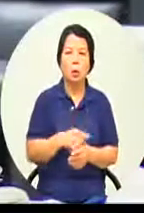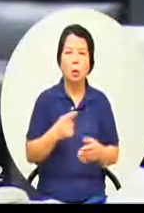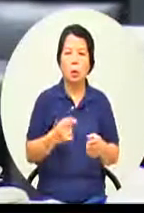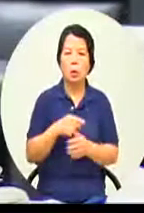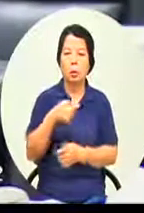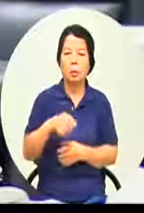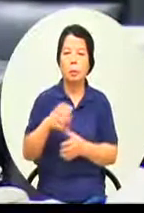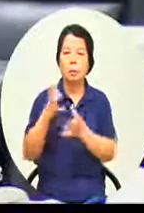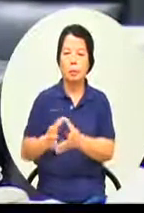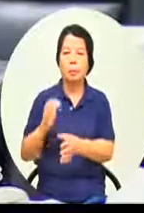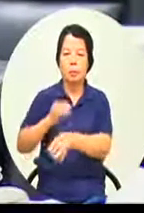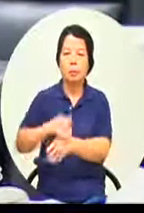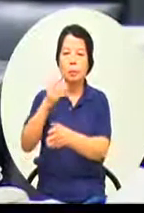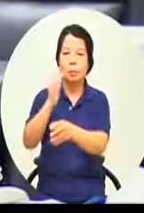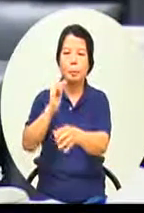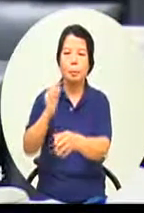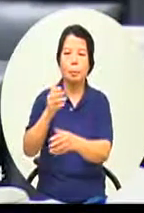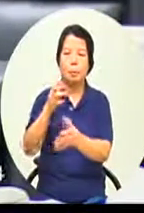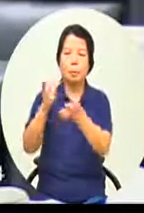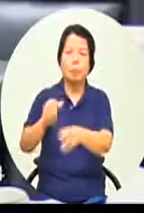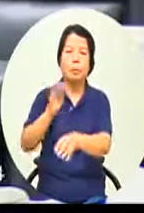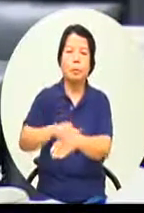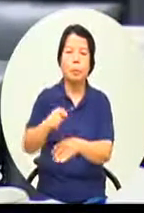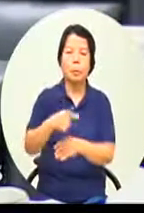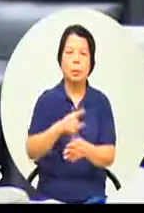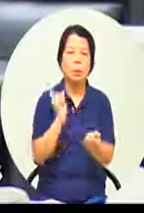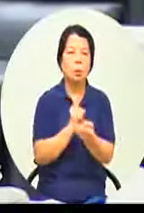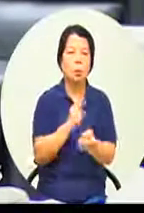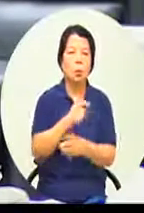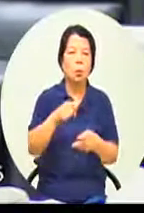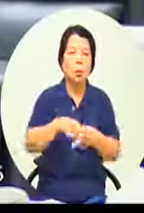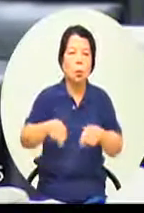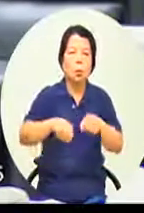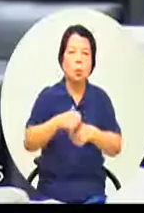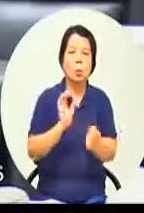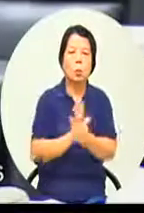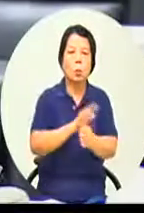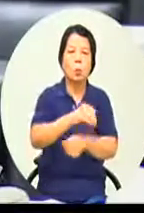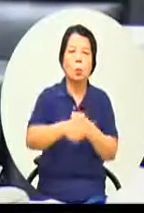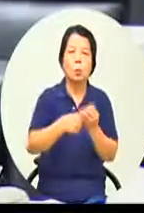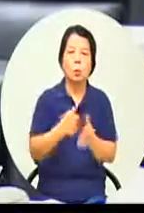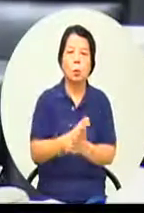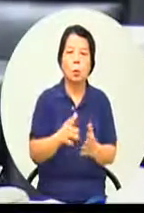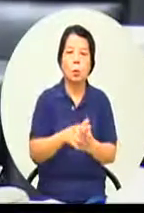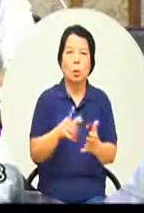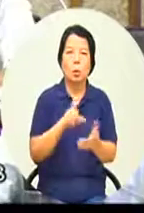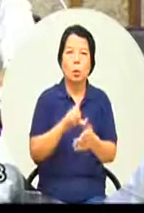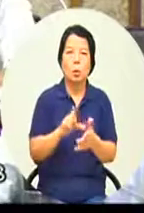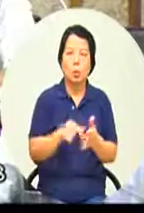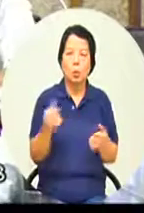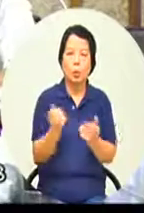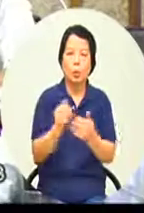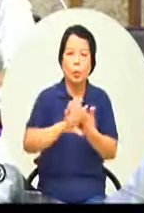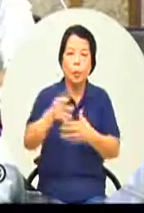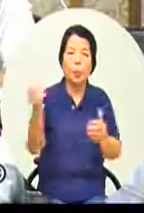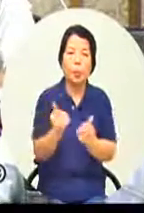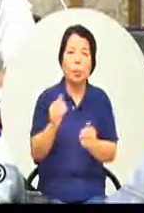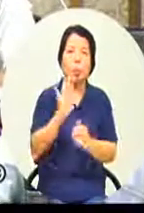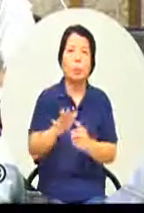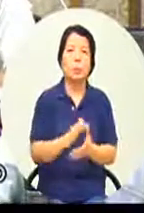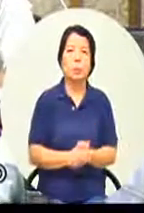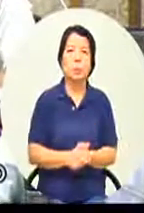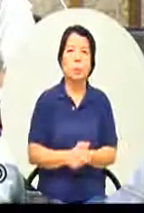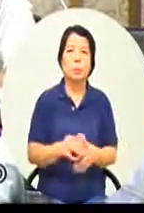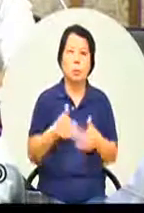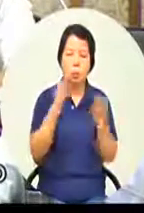个可能是议员觉得这样比较快，可是对我们整个工程来推动哈、哦，在工期内可能事实上是有其他的问题啊。那这个部分我们在